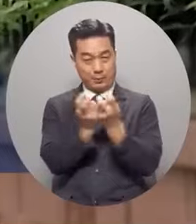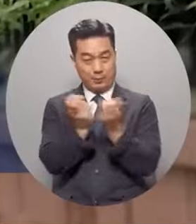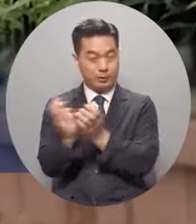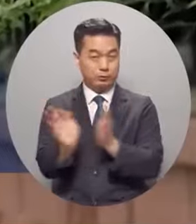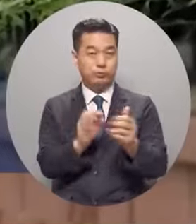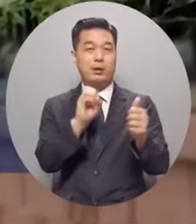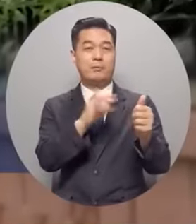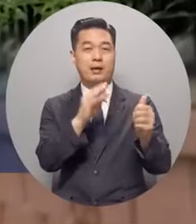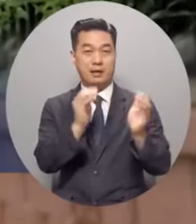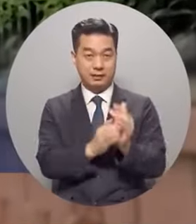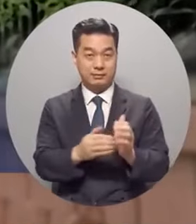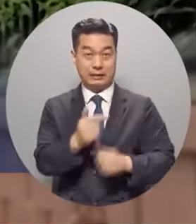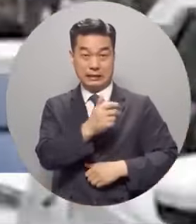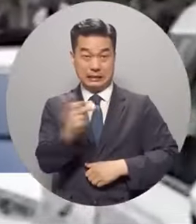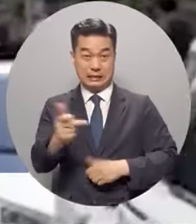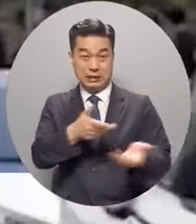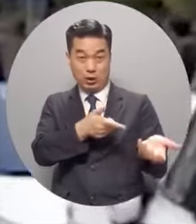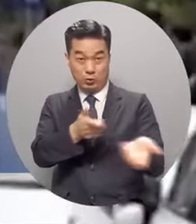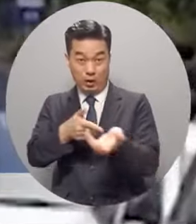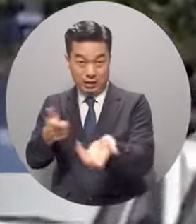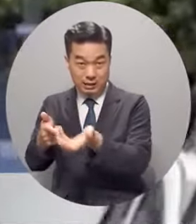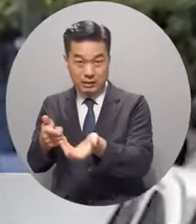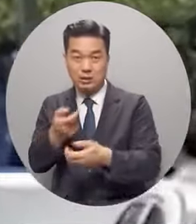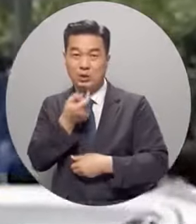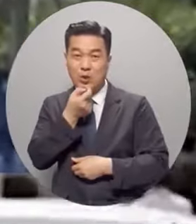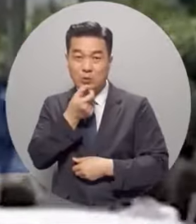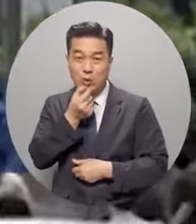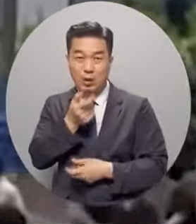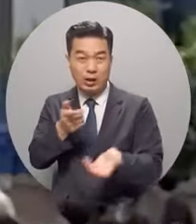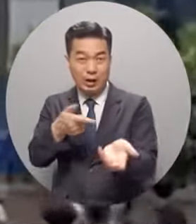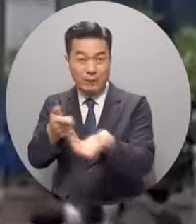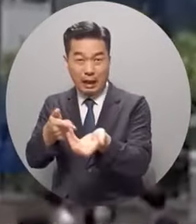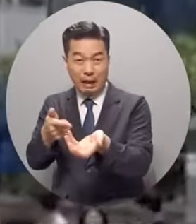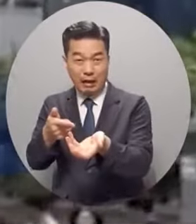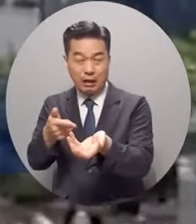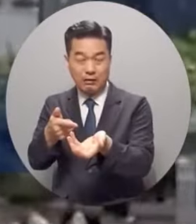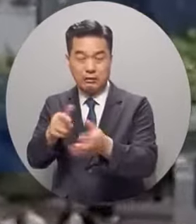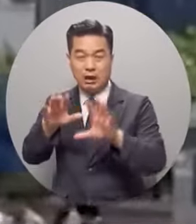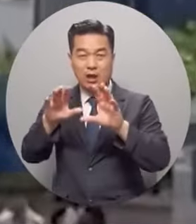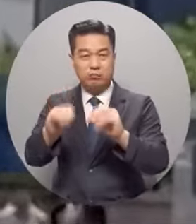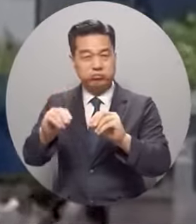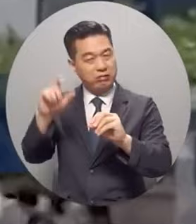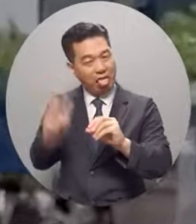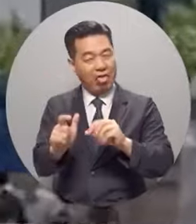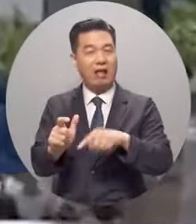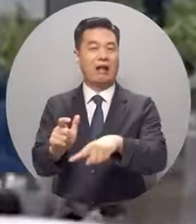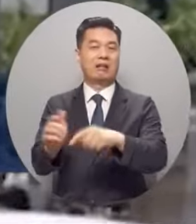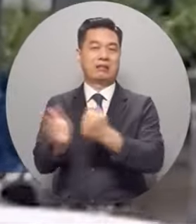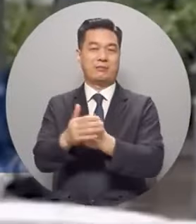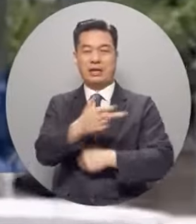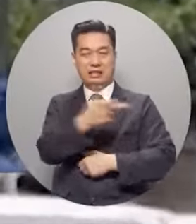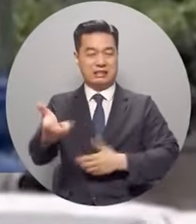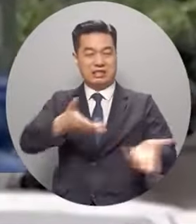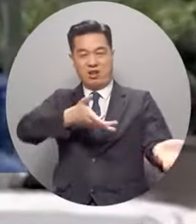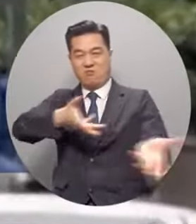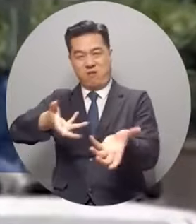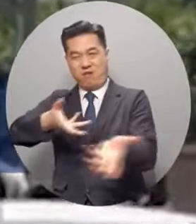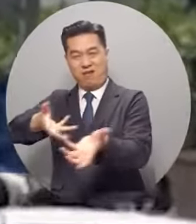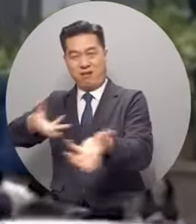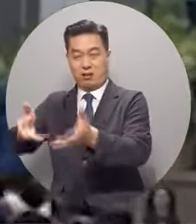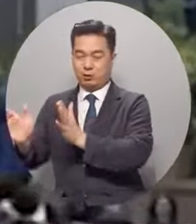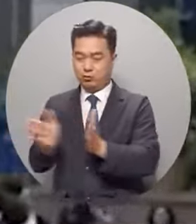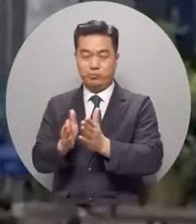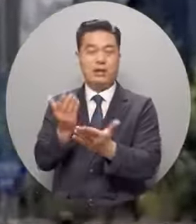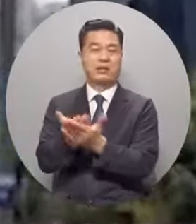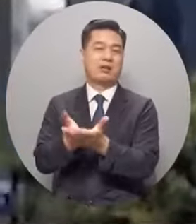소화기 화재 났을 때 소형 소화기는 이렇게 빨리 소화 능력이 떨어지니까 대형 소화기 좀 비치